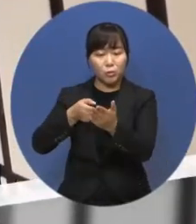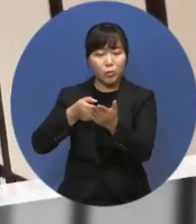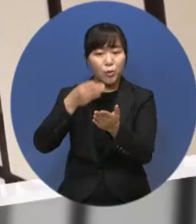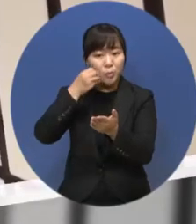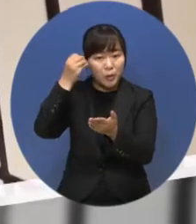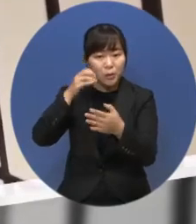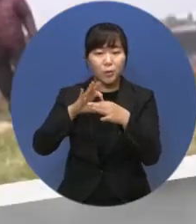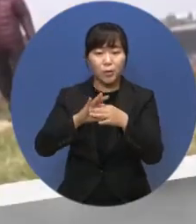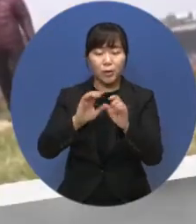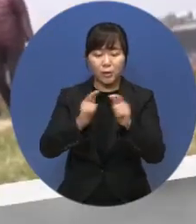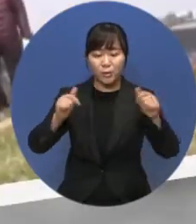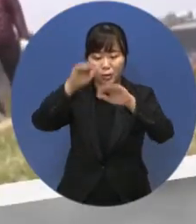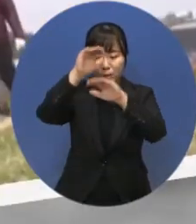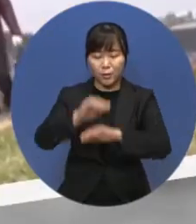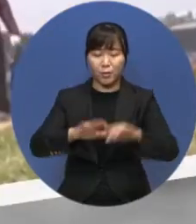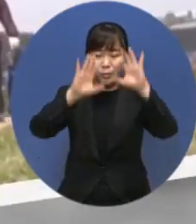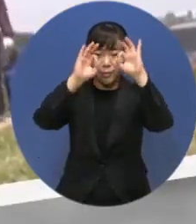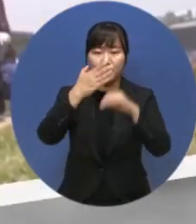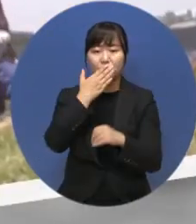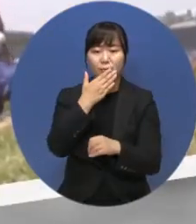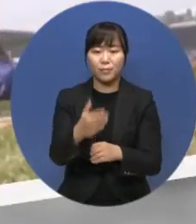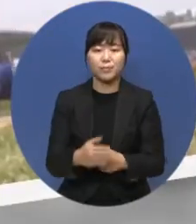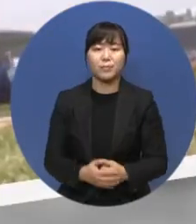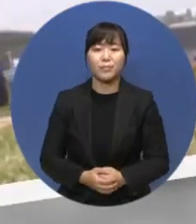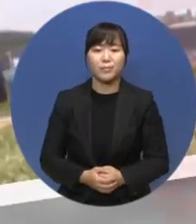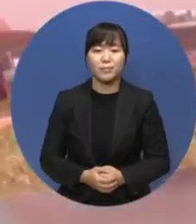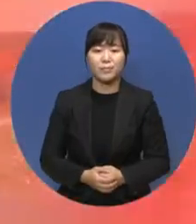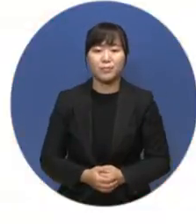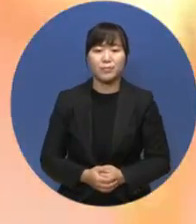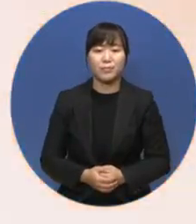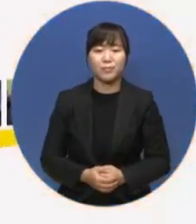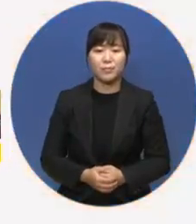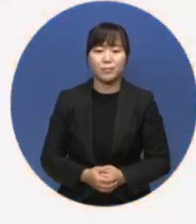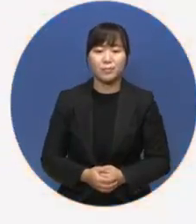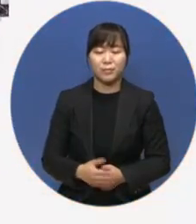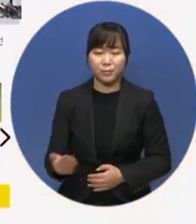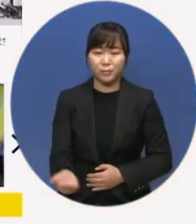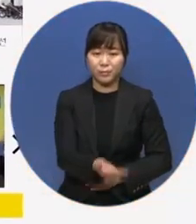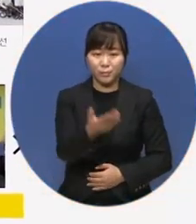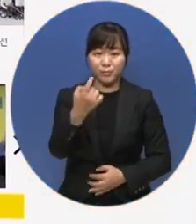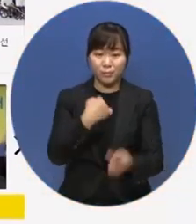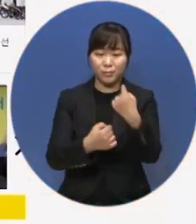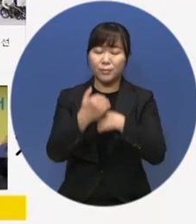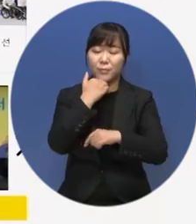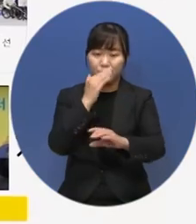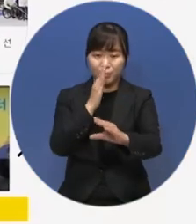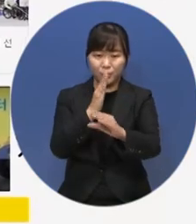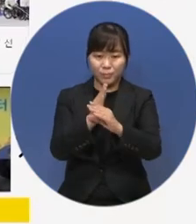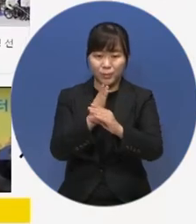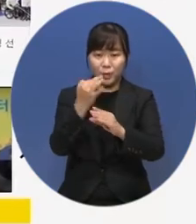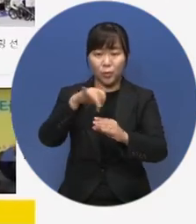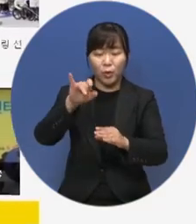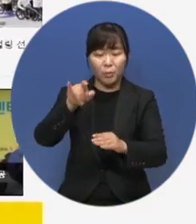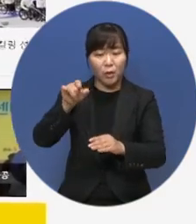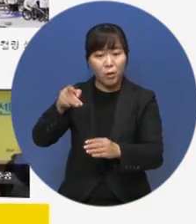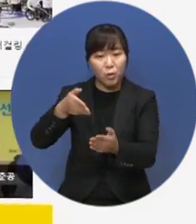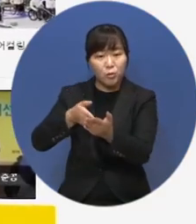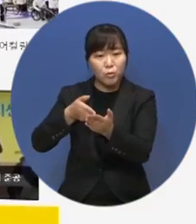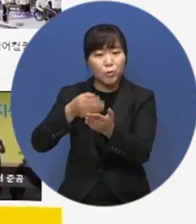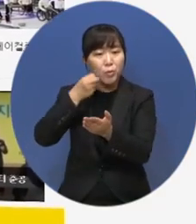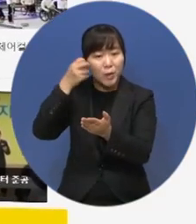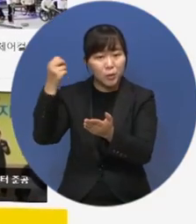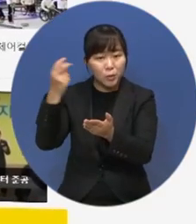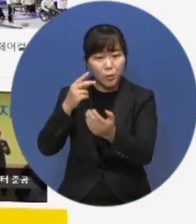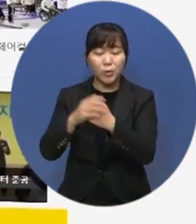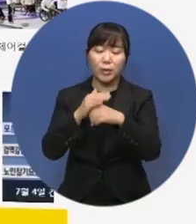웰페어뉴스 홈페이지를 통해 보다 다양한 소식을 접할 수 있습니다. 시청자 여러분의 제보를 기다립니다. 웰페어뉴스